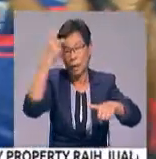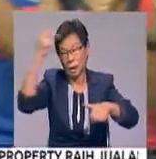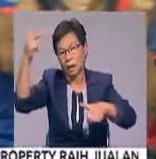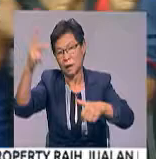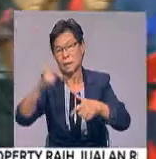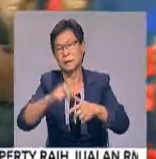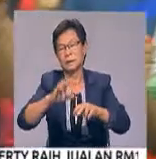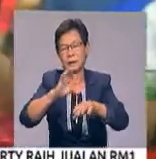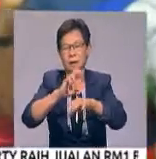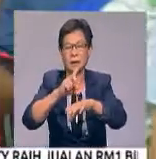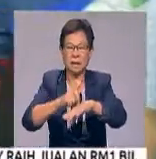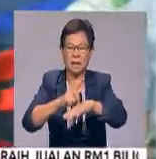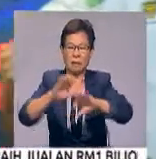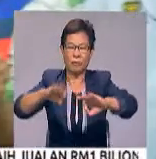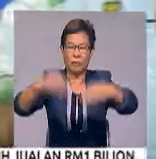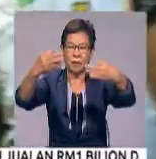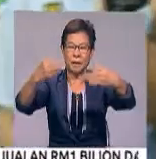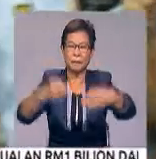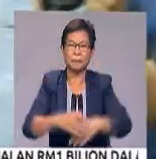perlawanan akhir